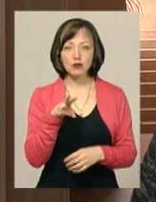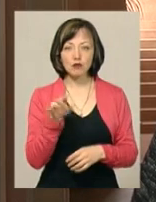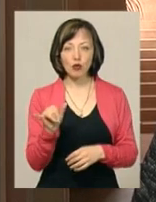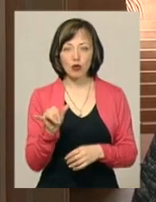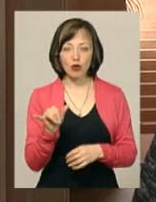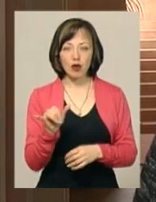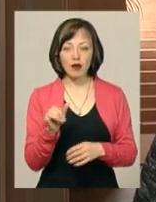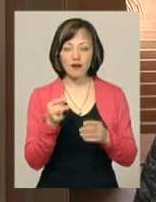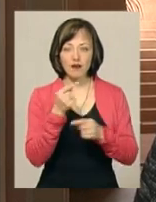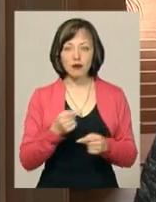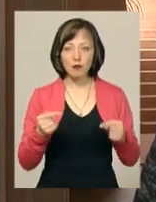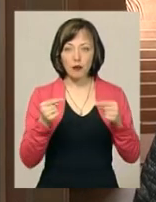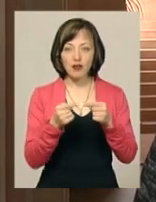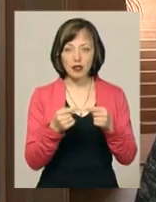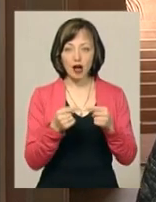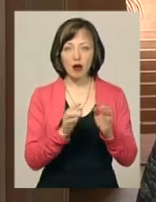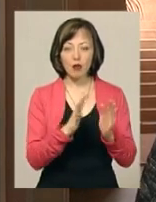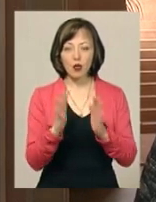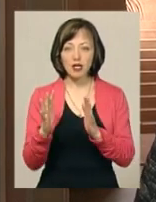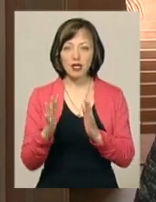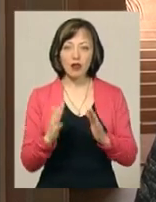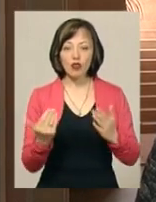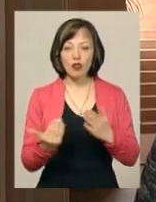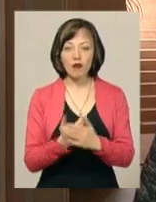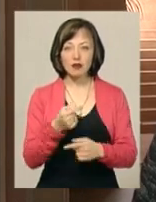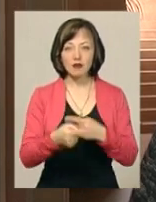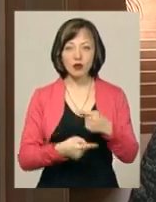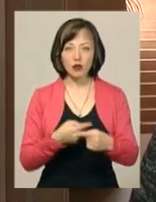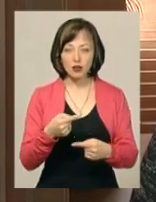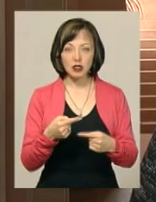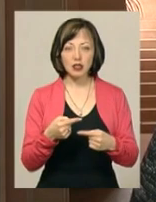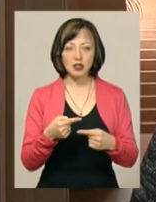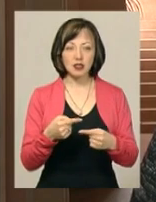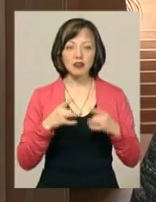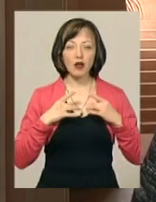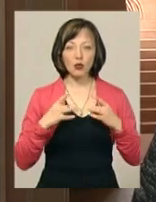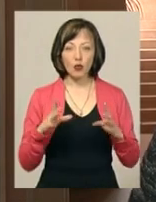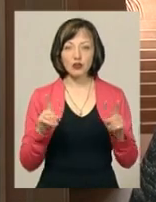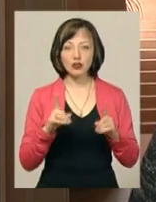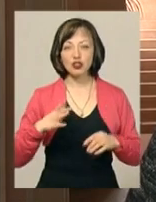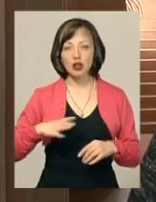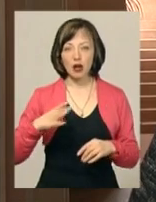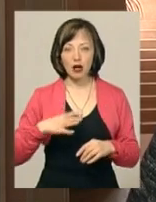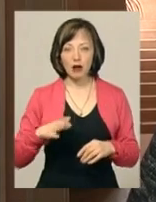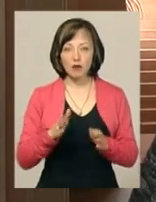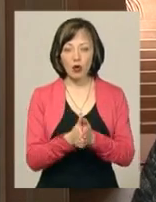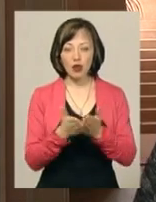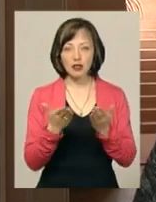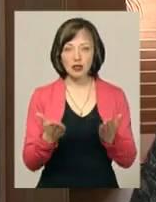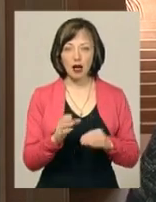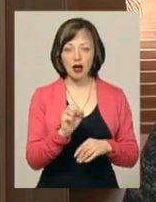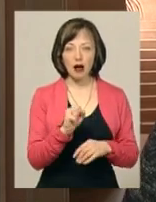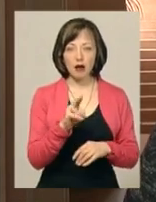який повідає події Нового Завіту, чи святкові, чи ті, що чекають, які по книзі